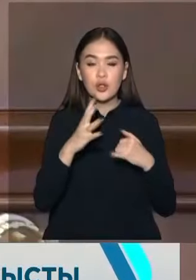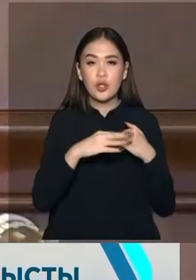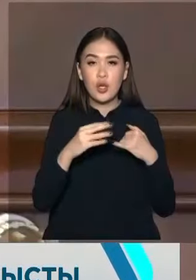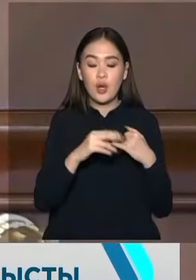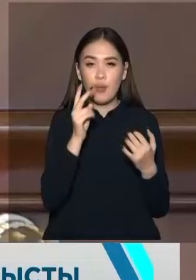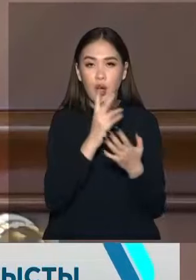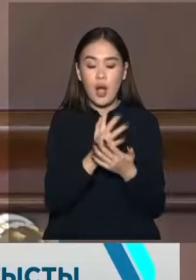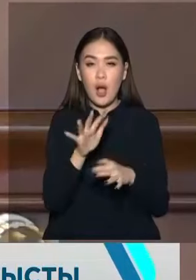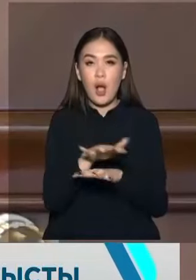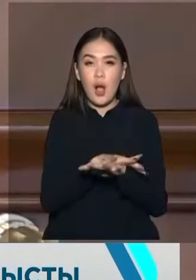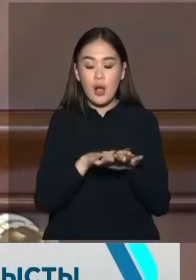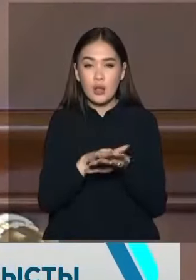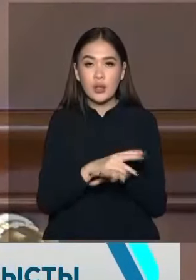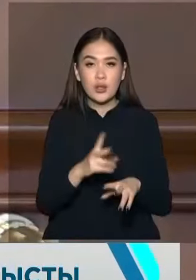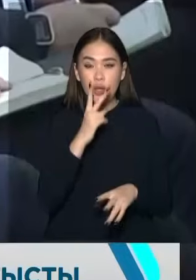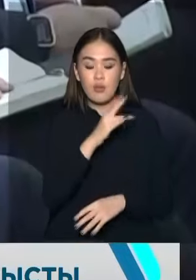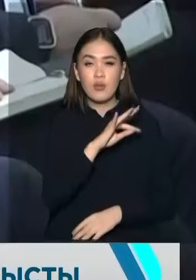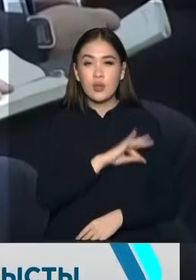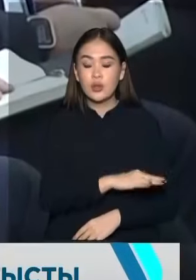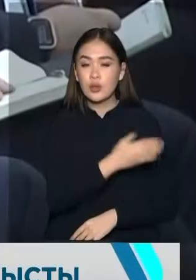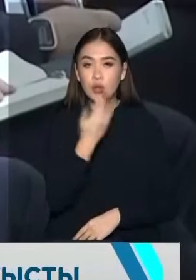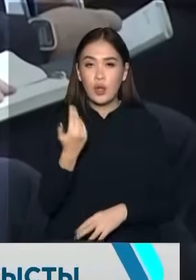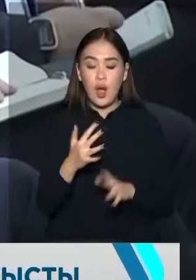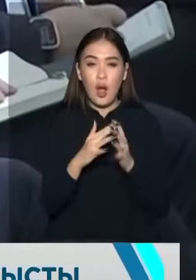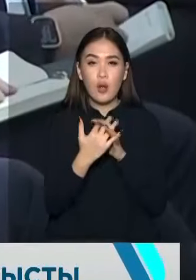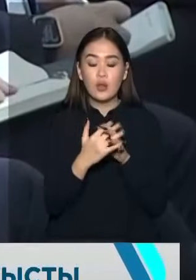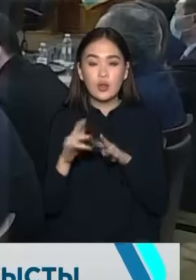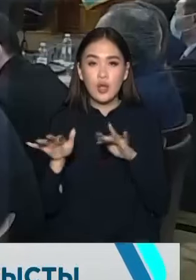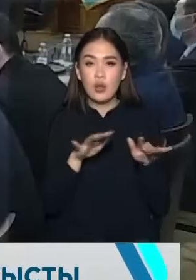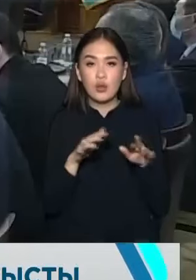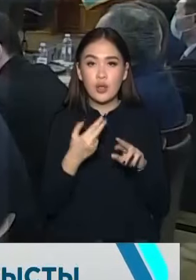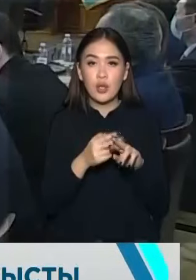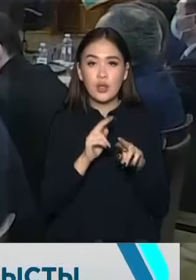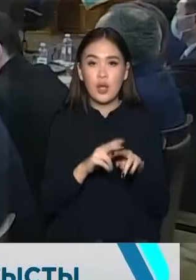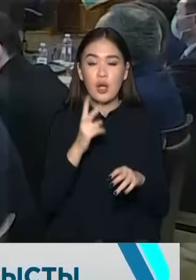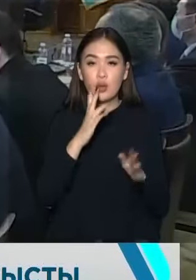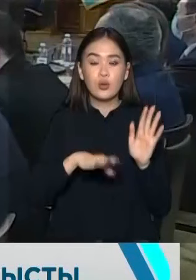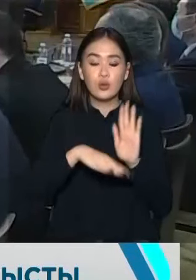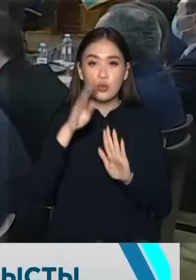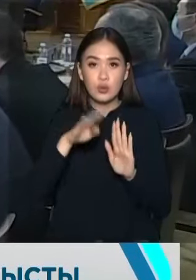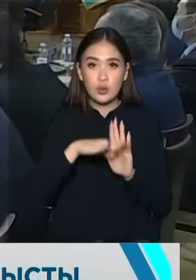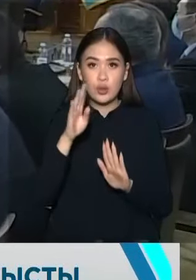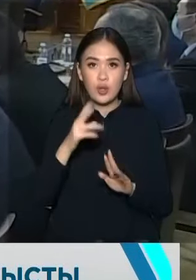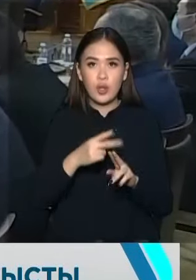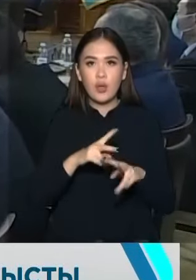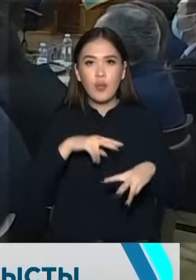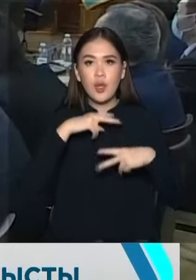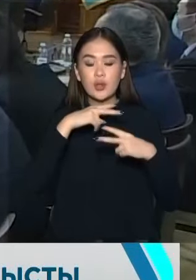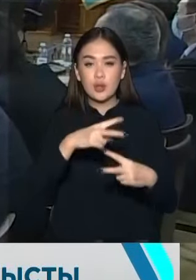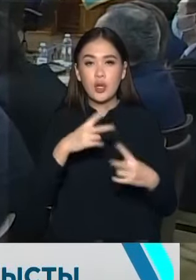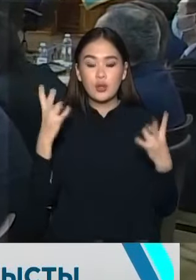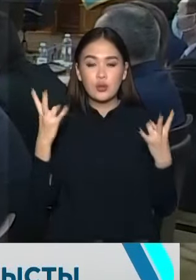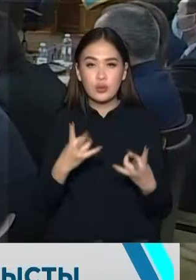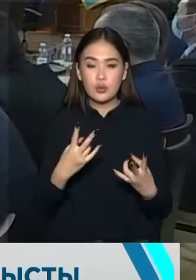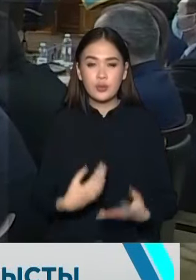бірақ халық оның игілігін көре алмай отыр. Ауыл шаруашылығы өнімін өңдеу ісін жақсартуға баса назар аудару